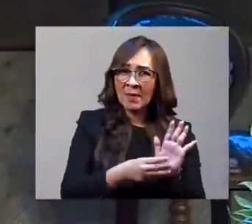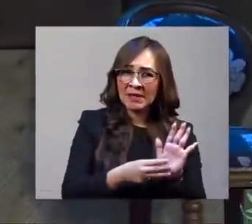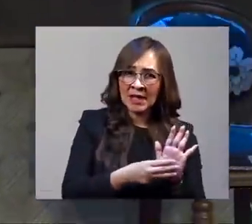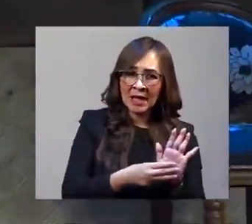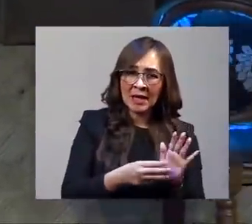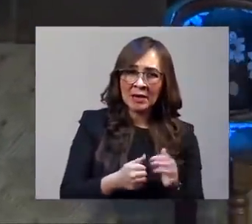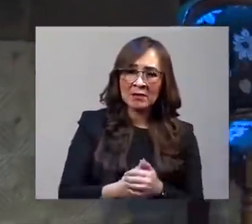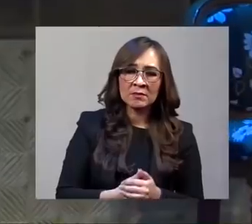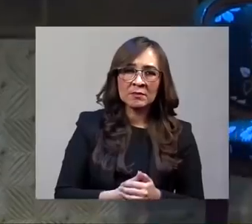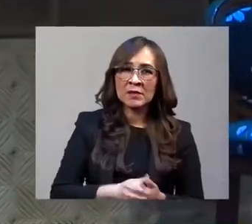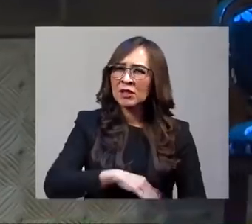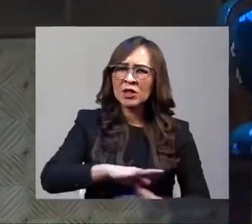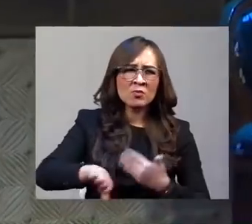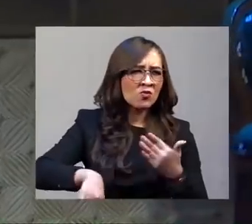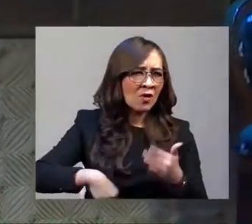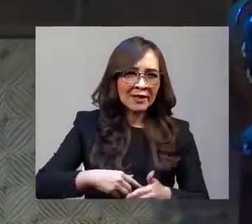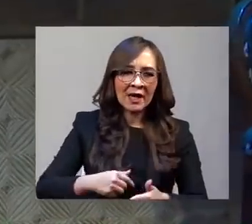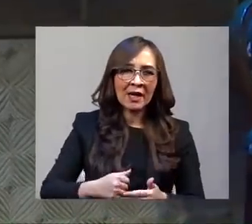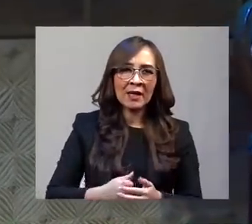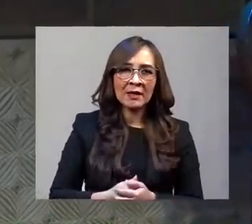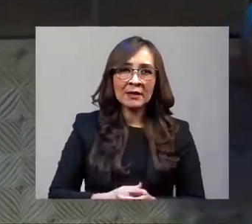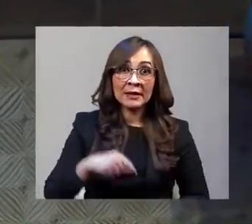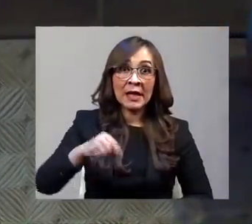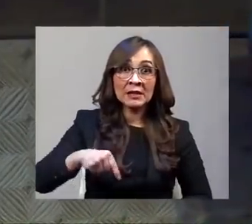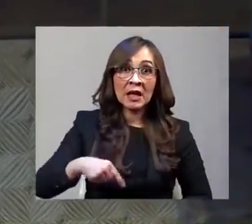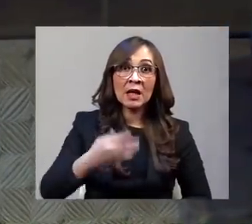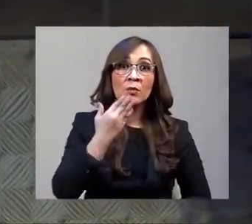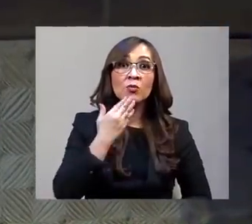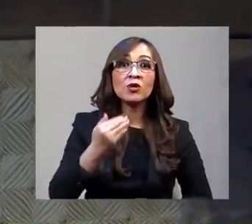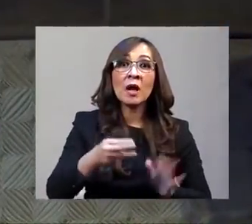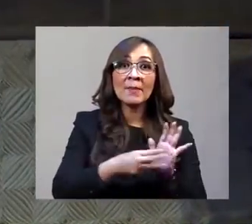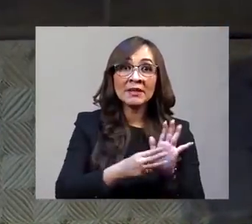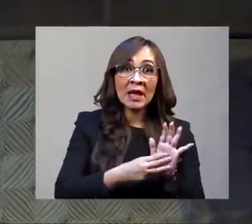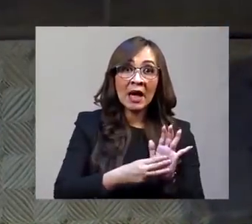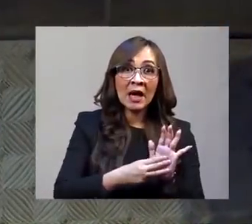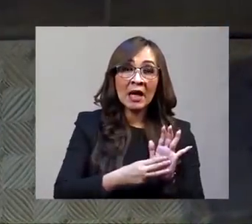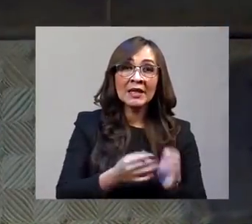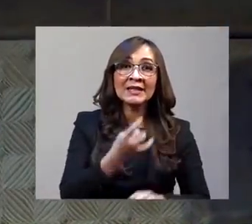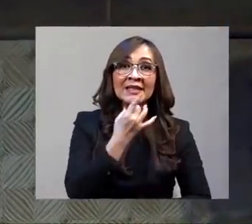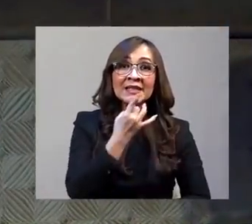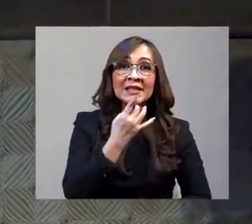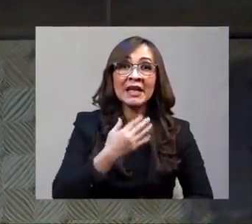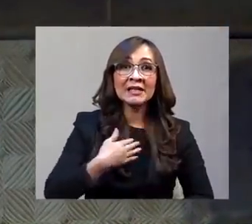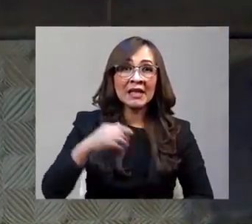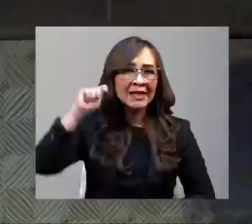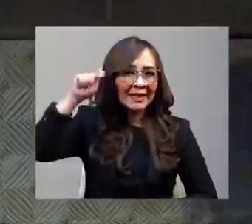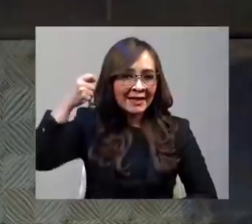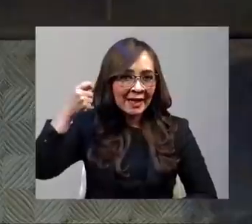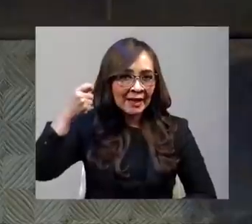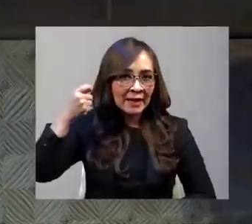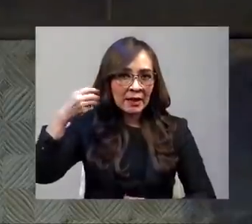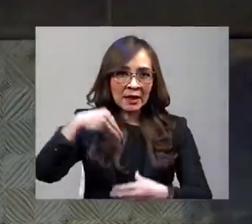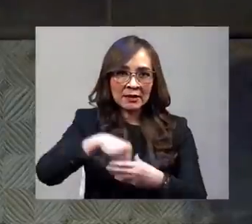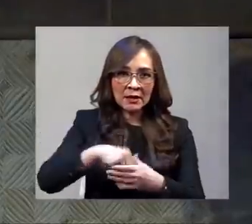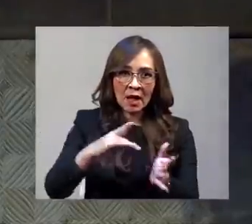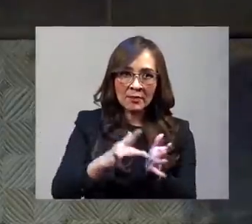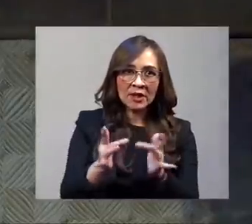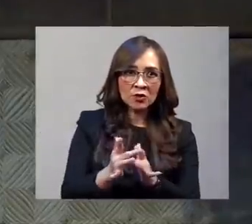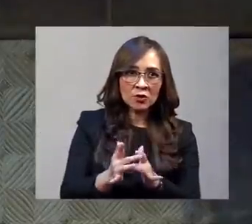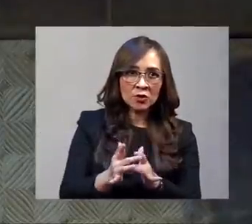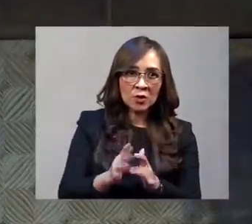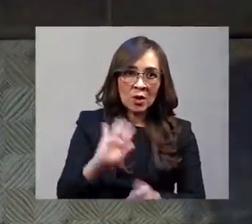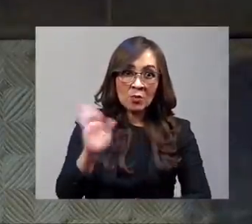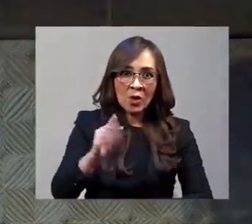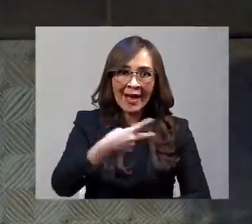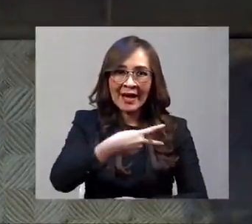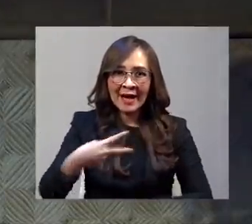pejabat, polisi dan tentara, siapapun saudara yang sedang menghadapi masalah, izinkan saya mengingatkan buat saudara, dalam Yesus bukan berarti tidak ada masalah, bukan berarti tidak ada persoalan, bukan